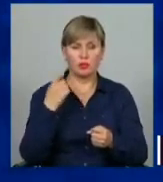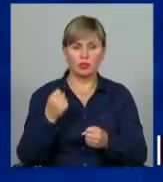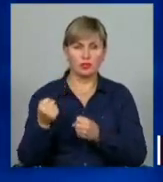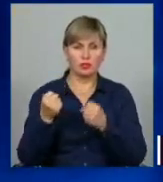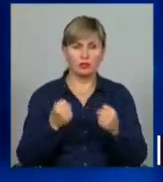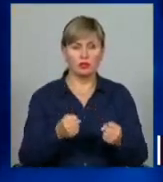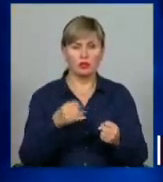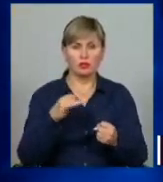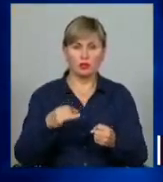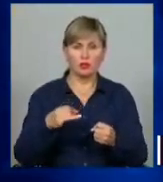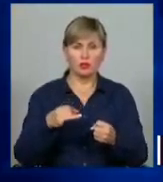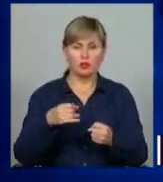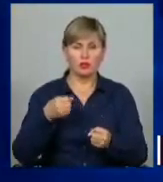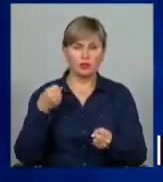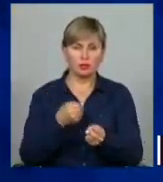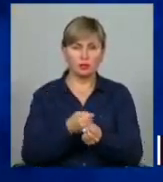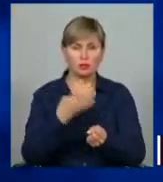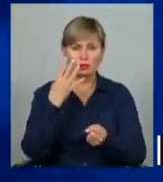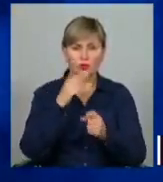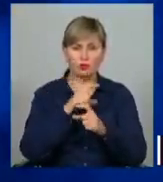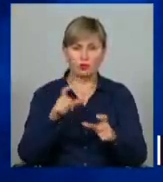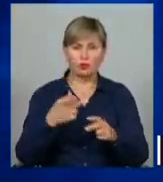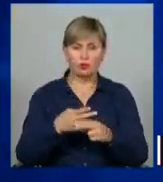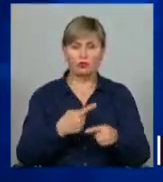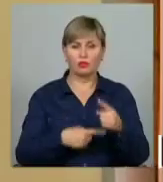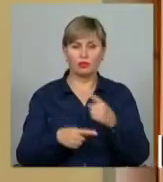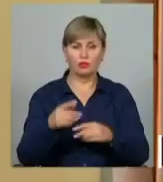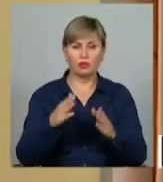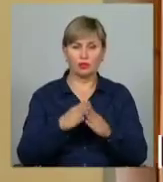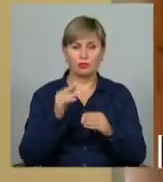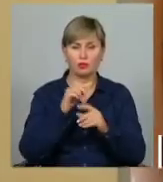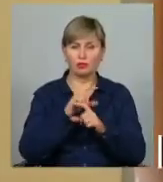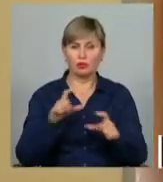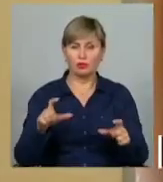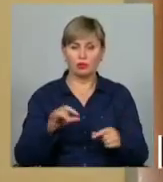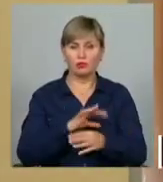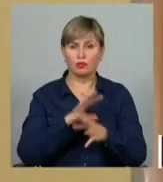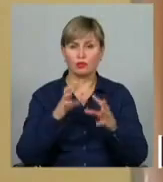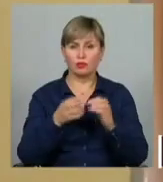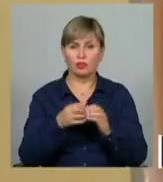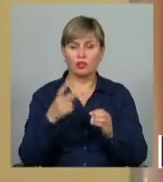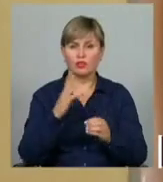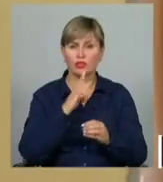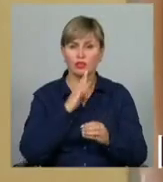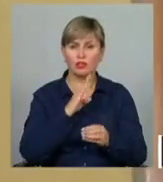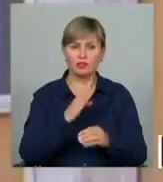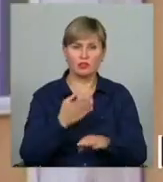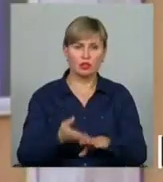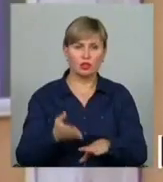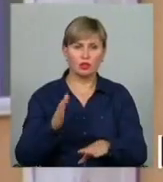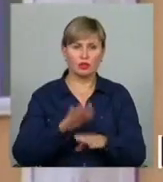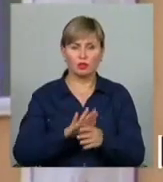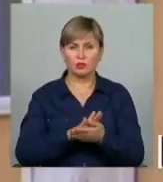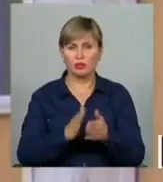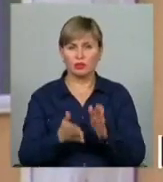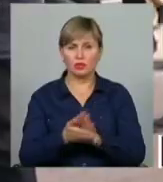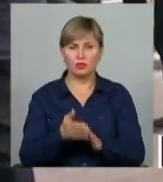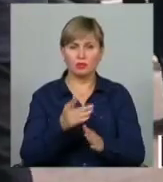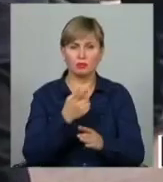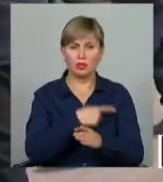руль и сбил четырех школьниц, которые возвращались домой со школы. В результате две девочки в крайне тяжелом состоянии